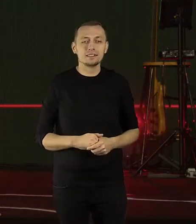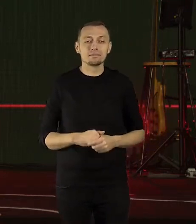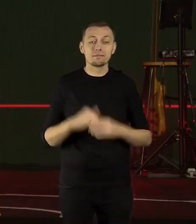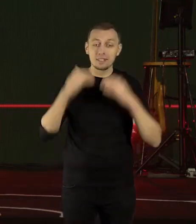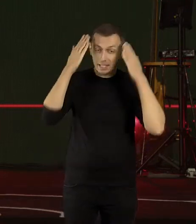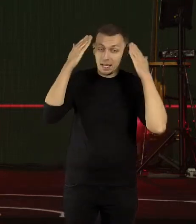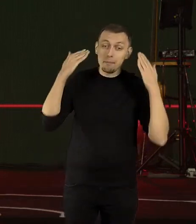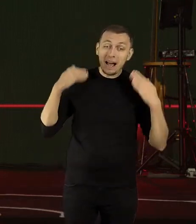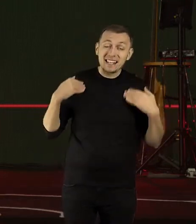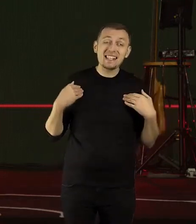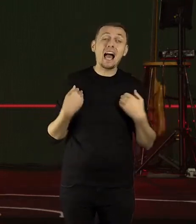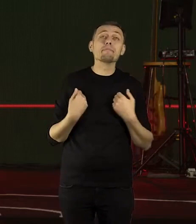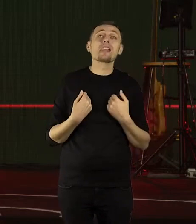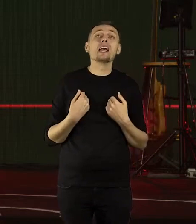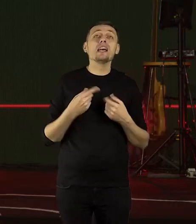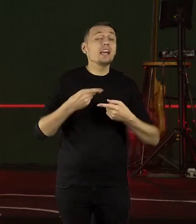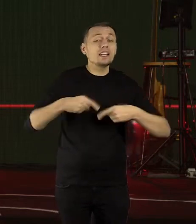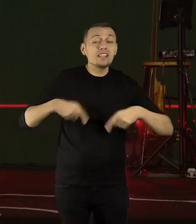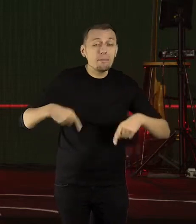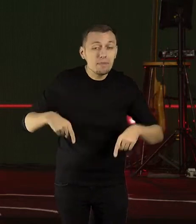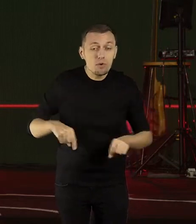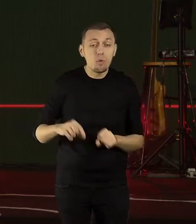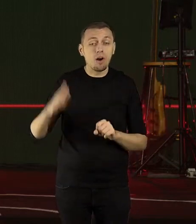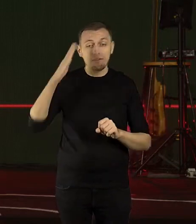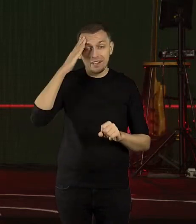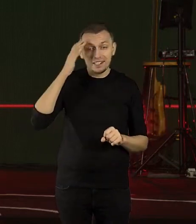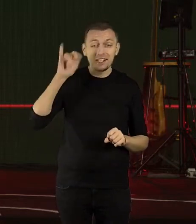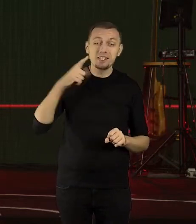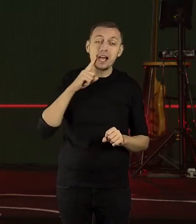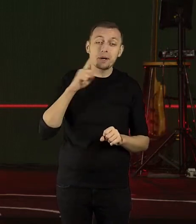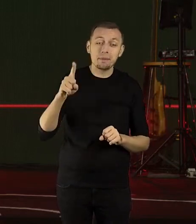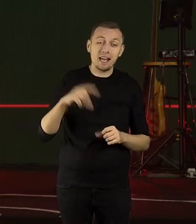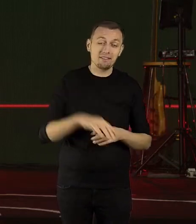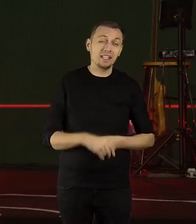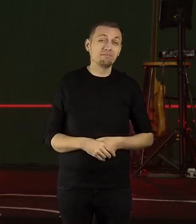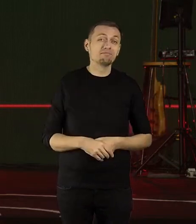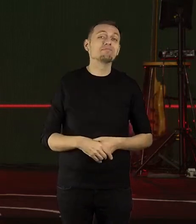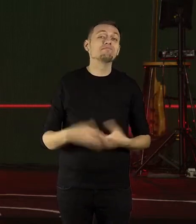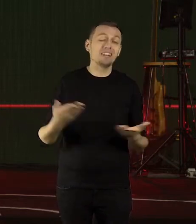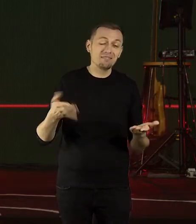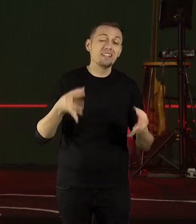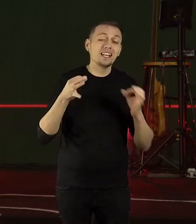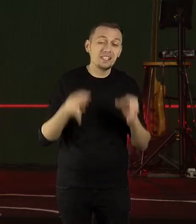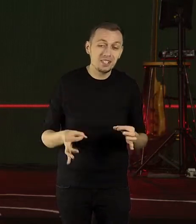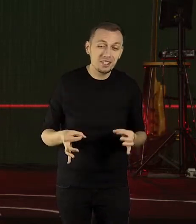dziś, po ponad 2000 lat, wciąż rozmawiamy o Marii.